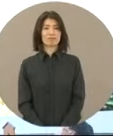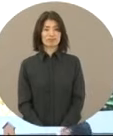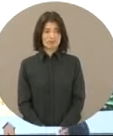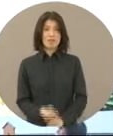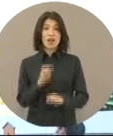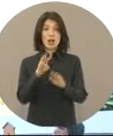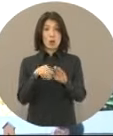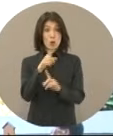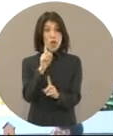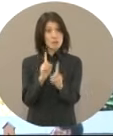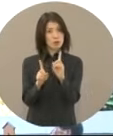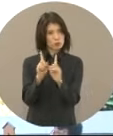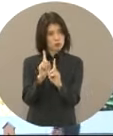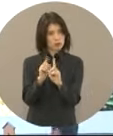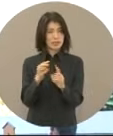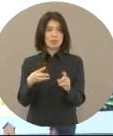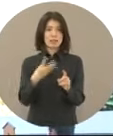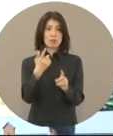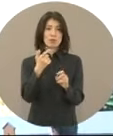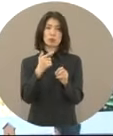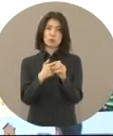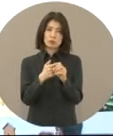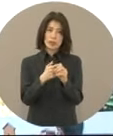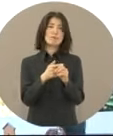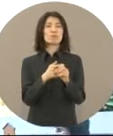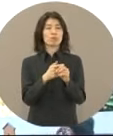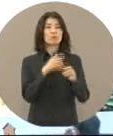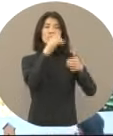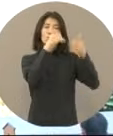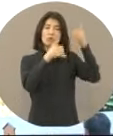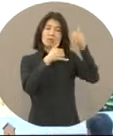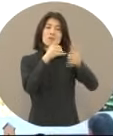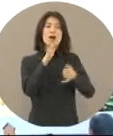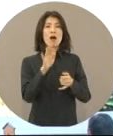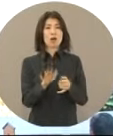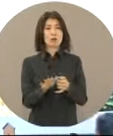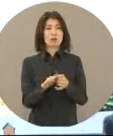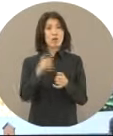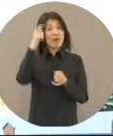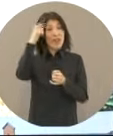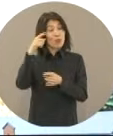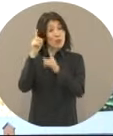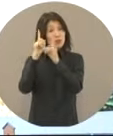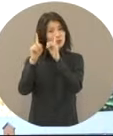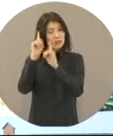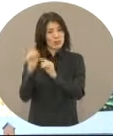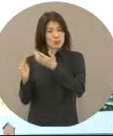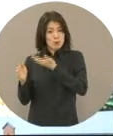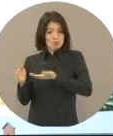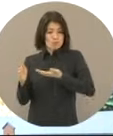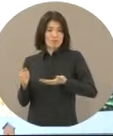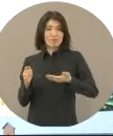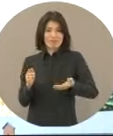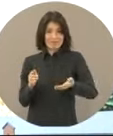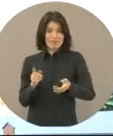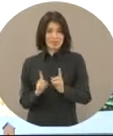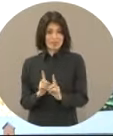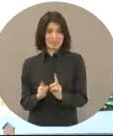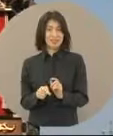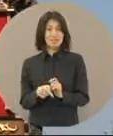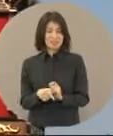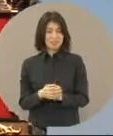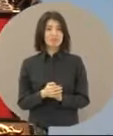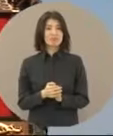川越祭りはおよそ360年の時代を超えて江戸の天下祭りを今に伝えるお祭りであ